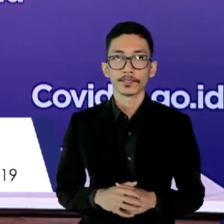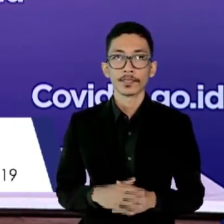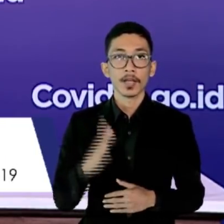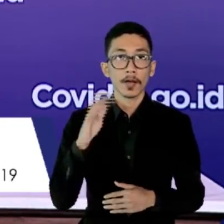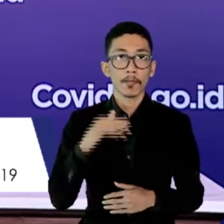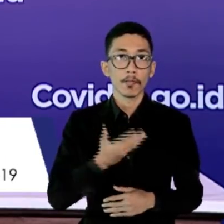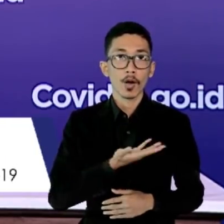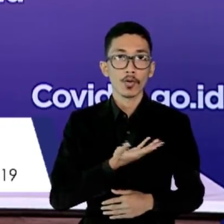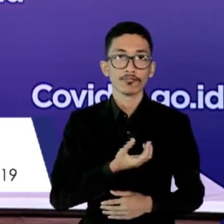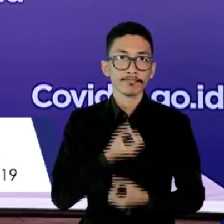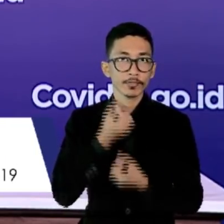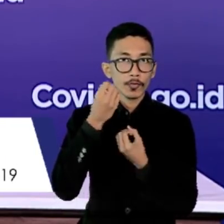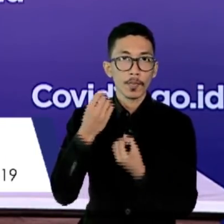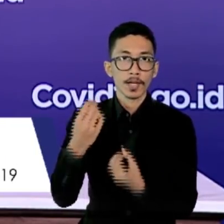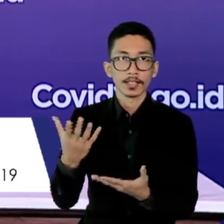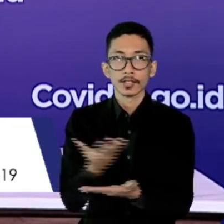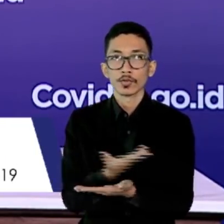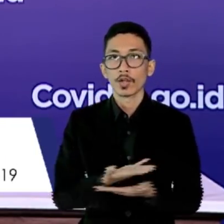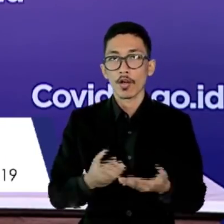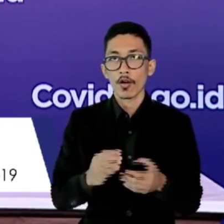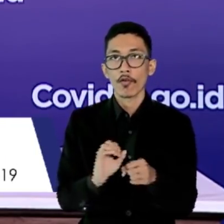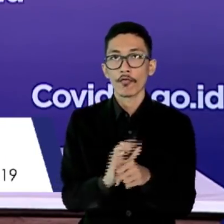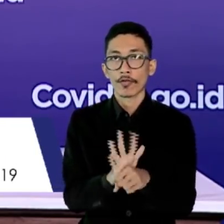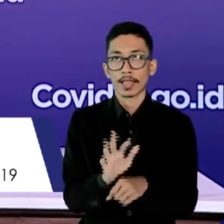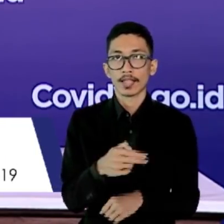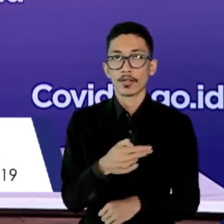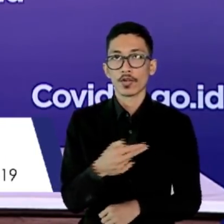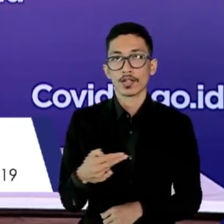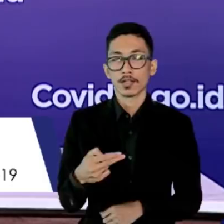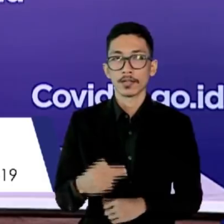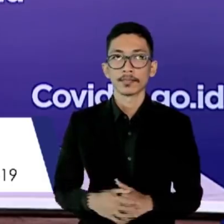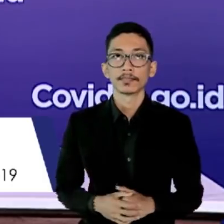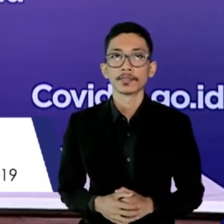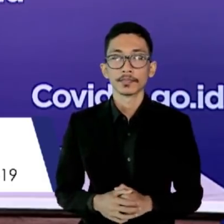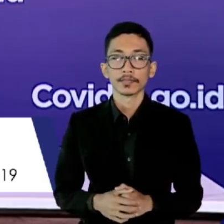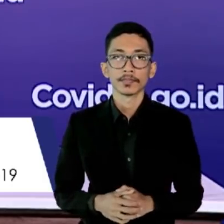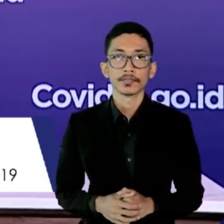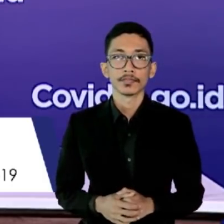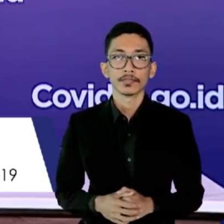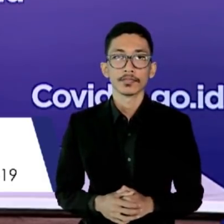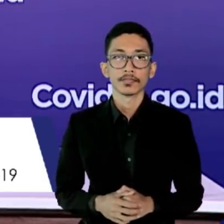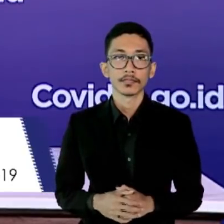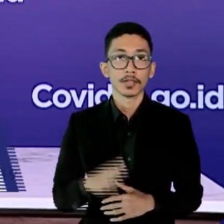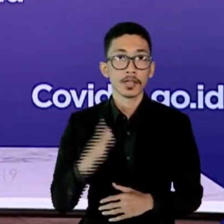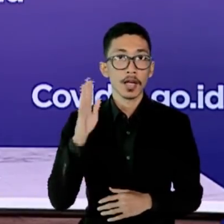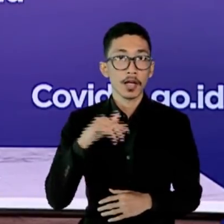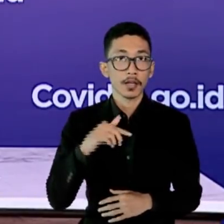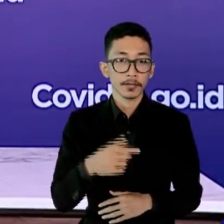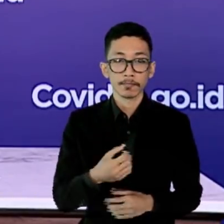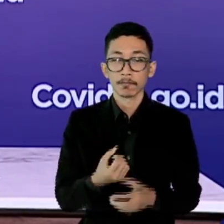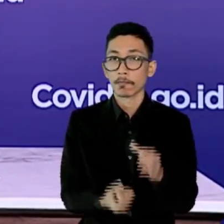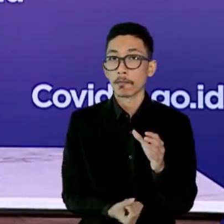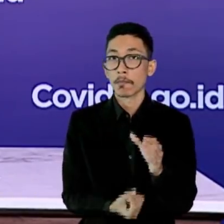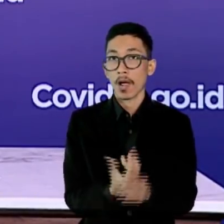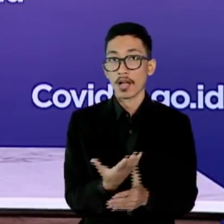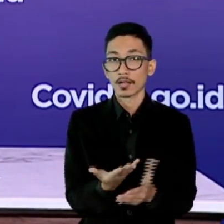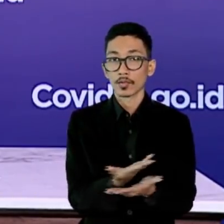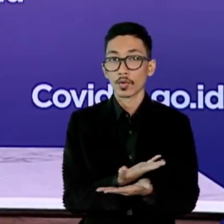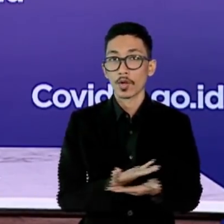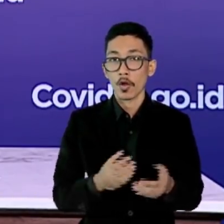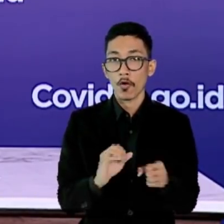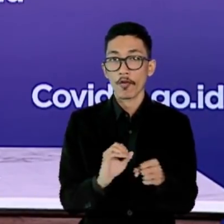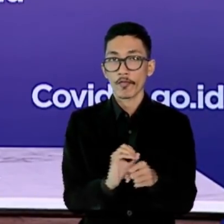menyampaikan perkembangan penanganan COVID-19 di Indonesia. Pada hari ini penyampaian perkembangan COVID-19 dilihat